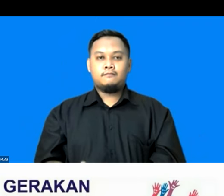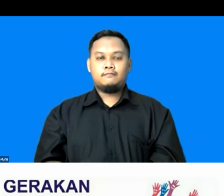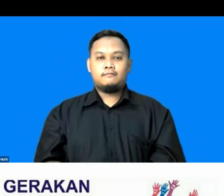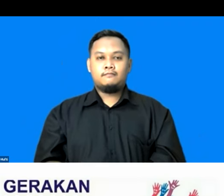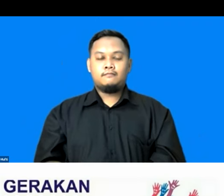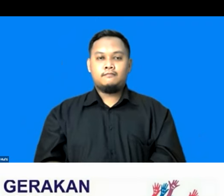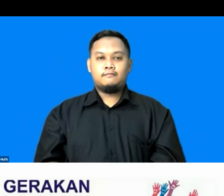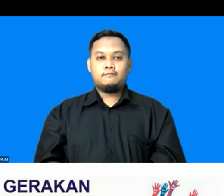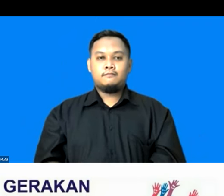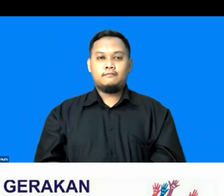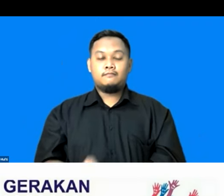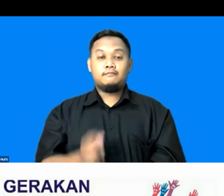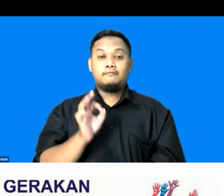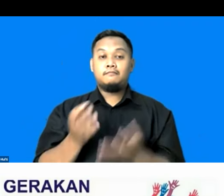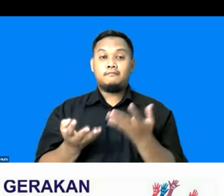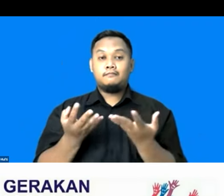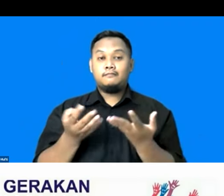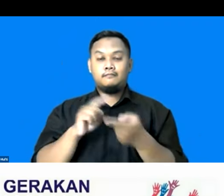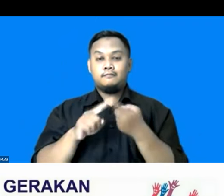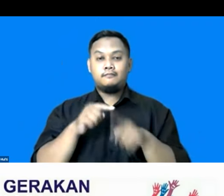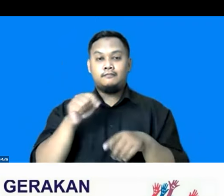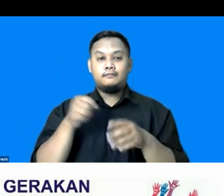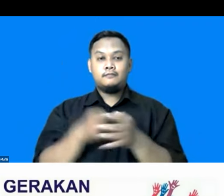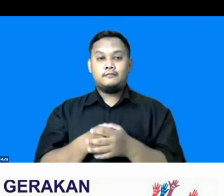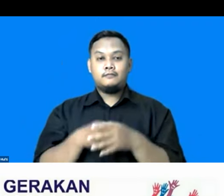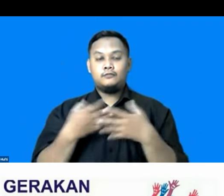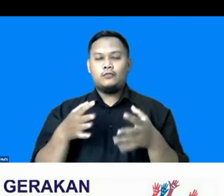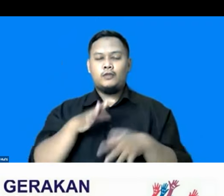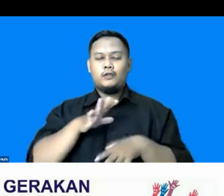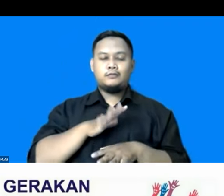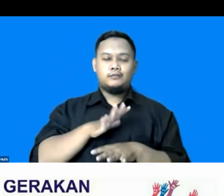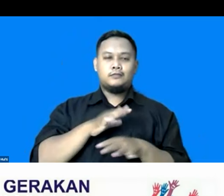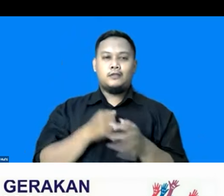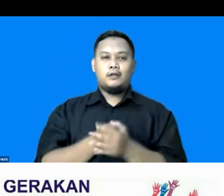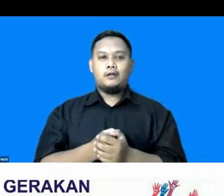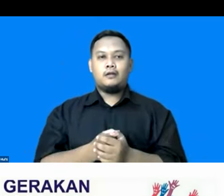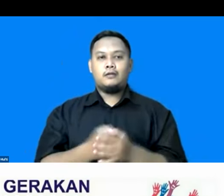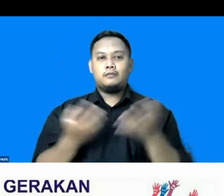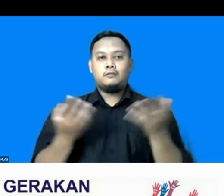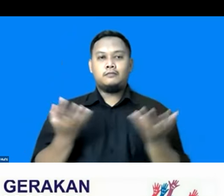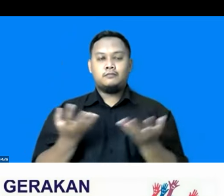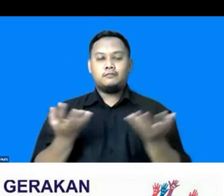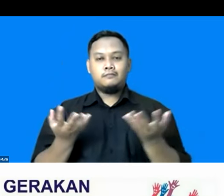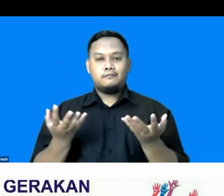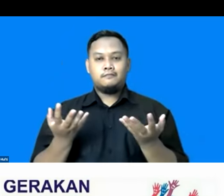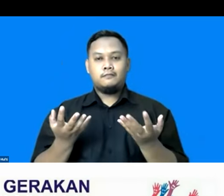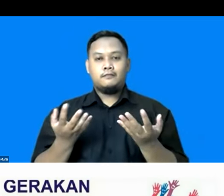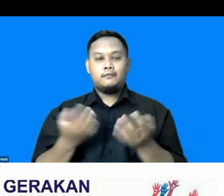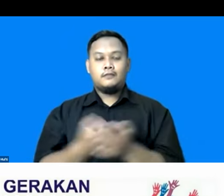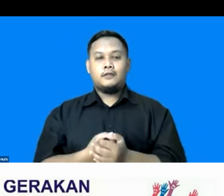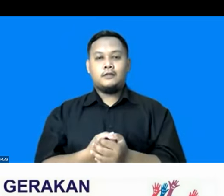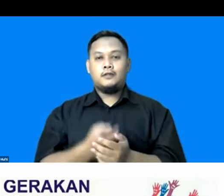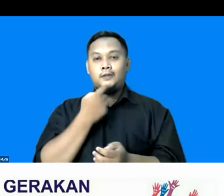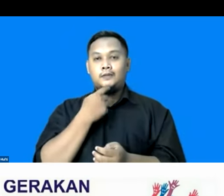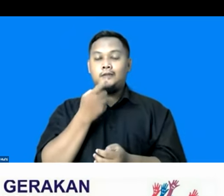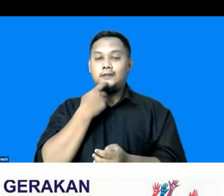Oke, mungkin teman-teman di sini juga sudah penasaran sekali bagaimana mengenai desa